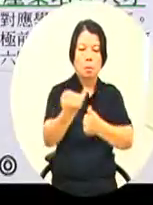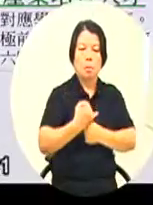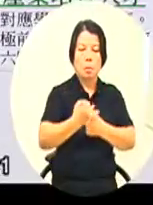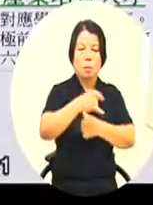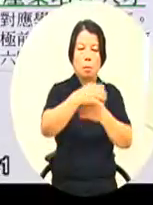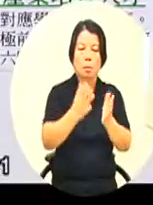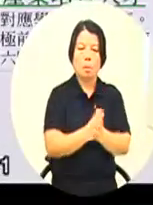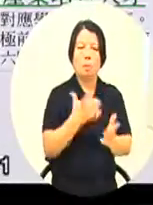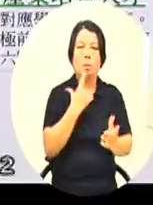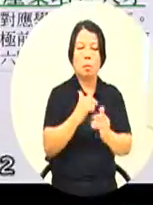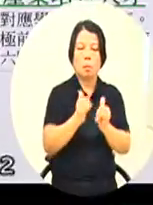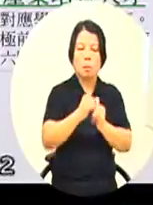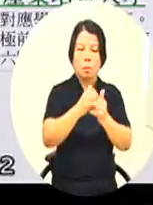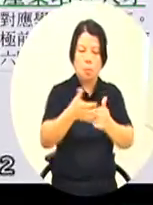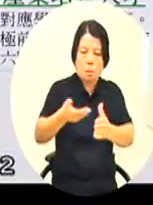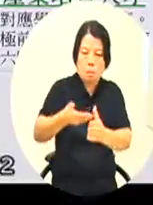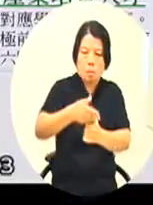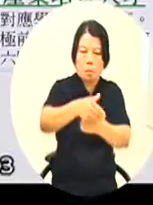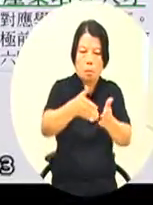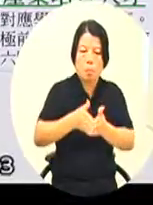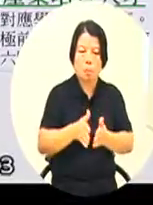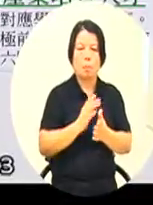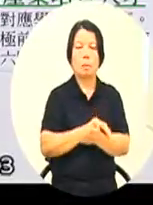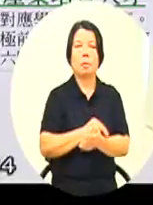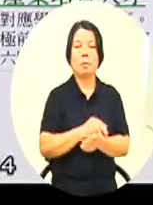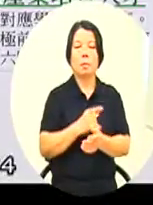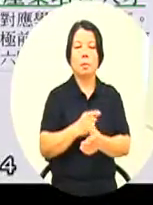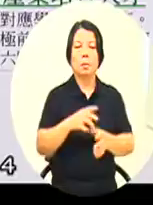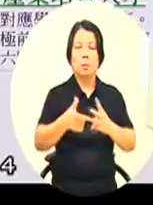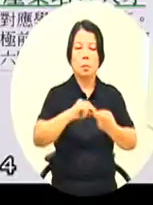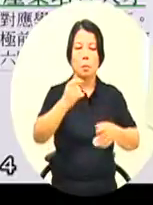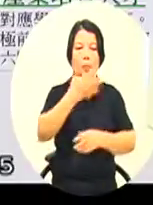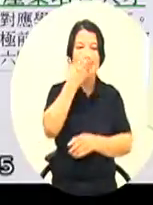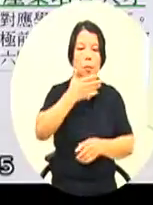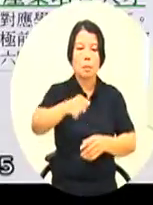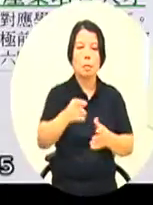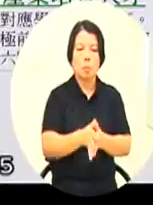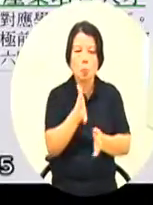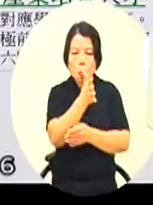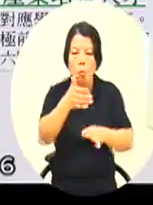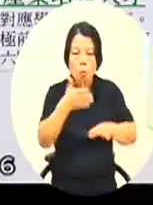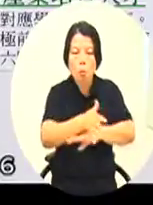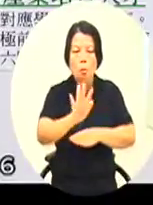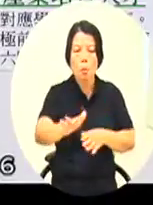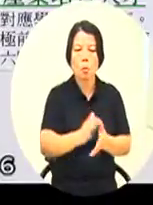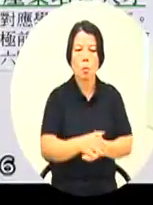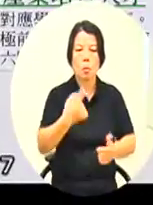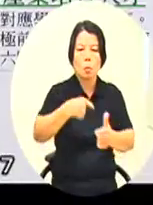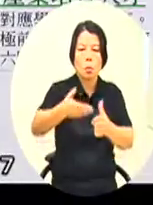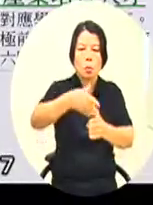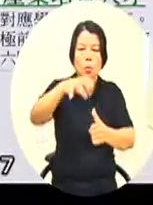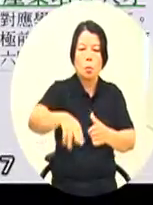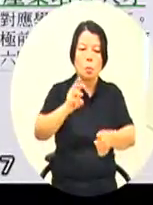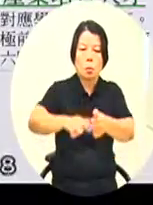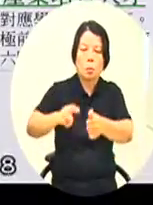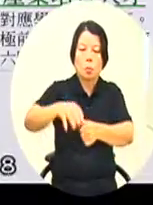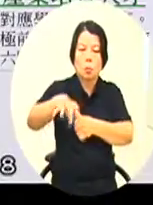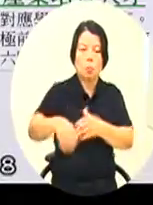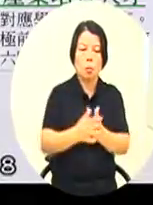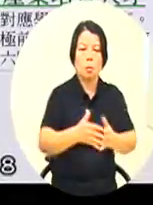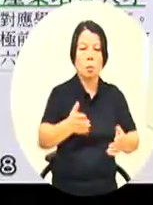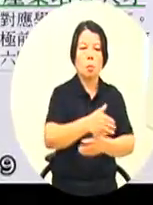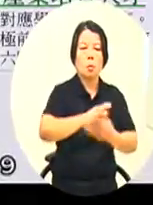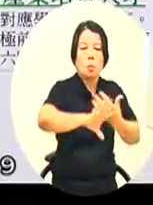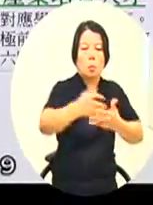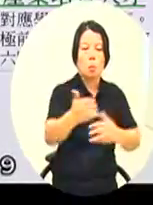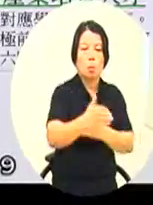资的培训。那这个部分呢，因为我们跟这个越南做了访问以后，越南的教育训练部还有他的外交部的侨